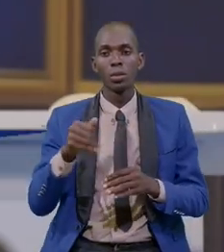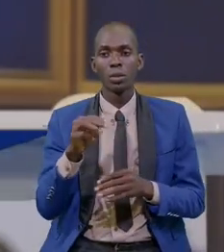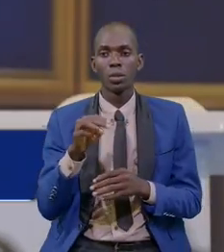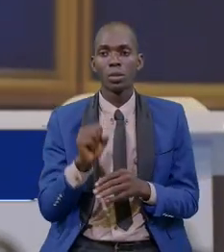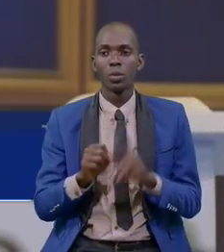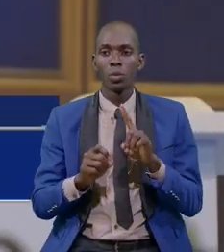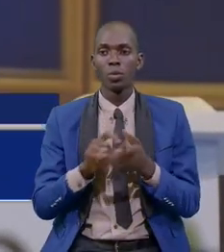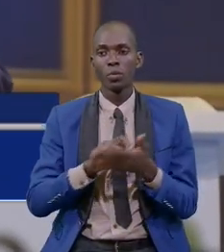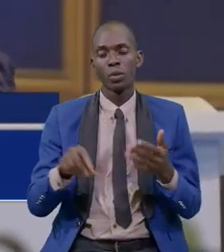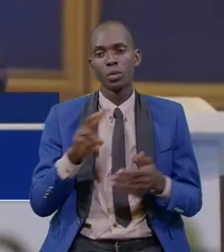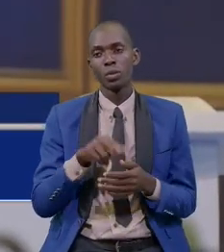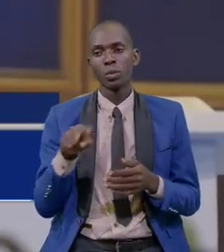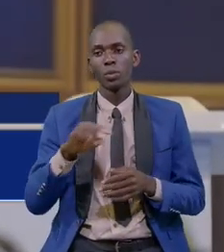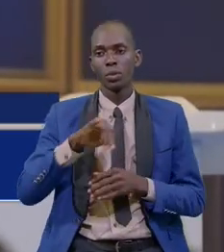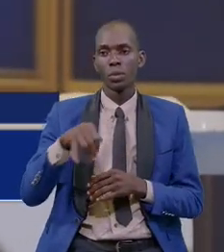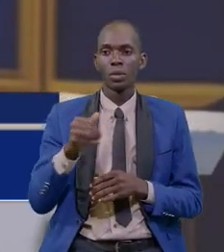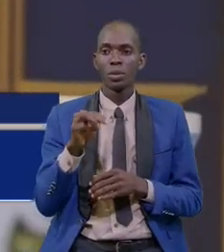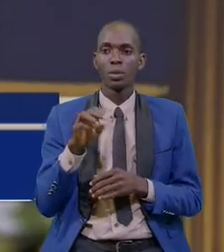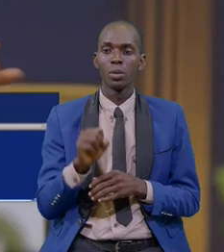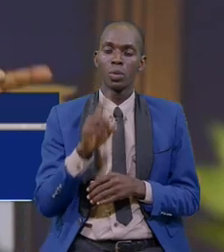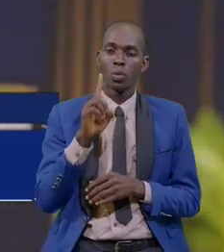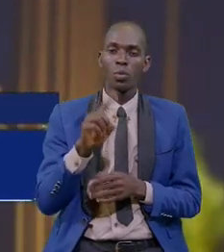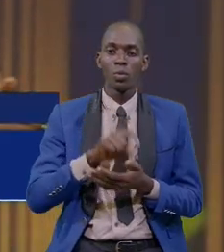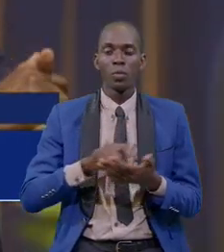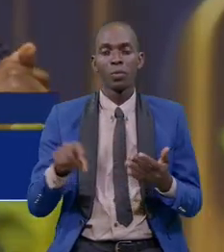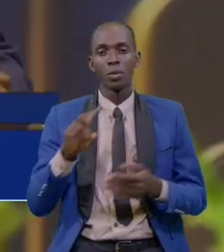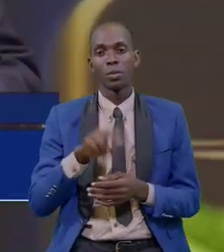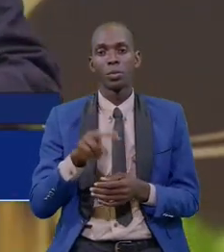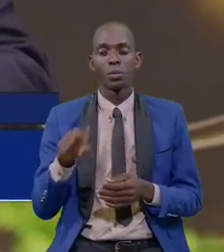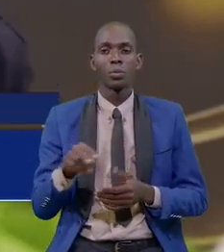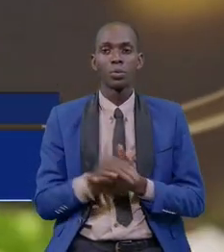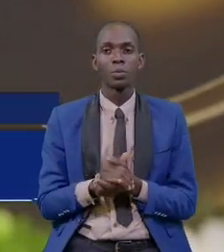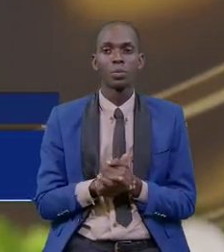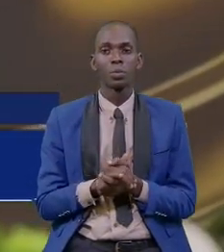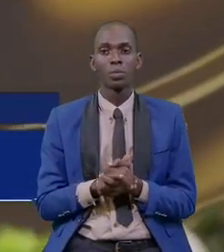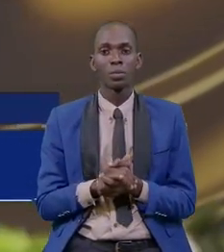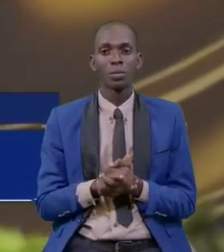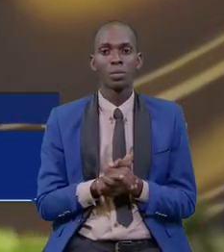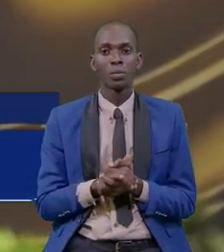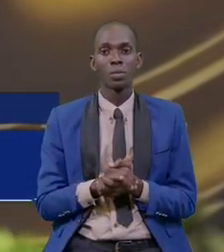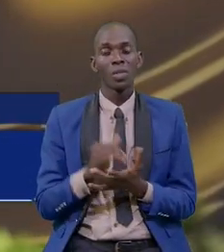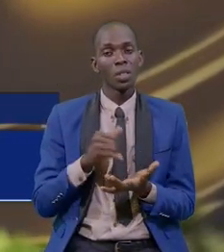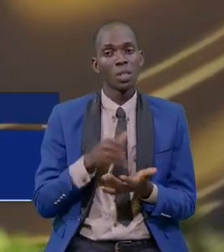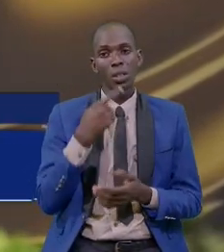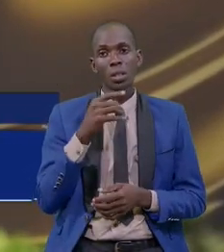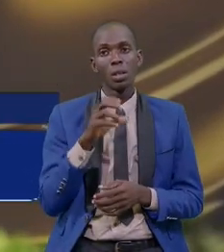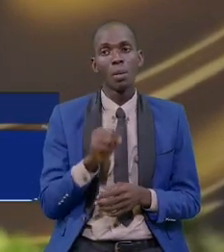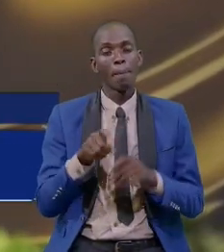verset 22. Jacques chapitre 1, le verset 22. Il dit,